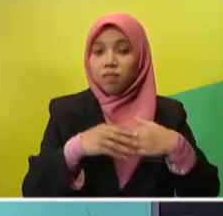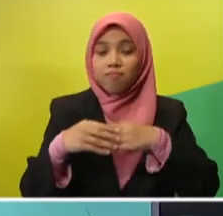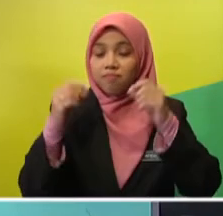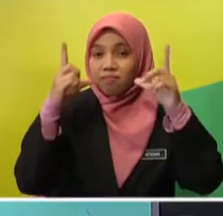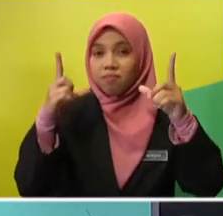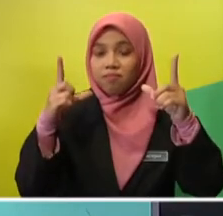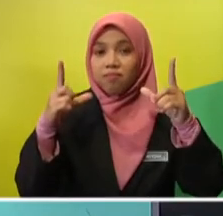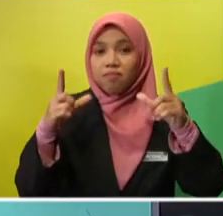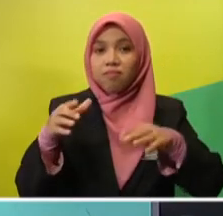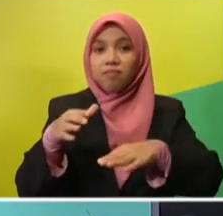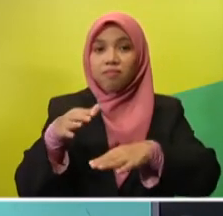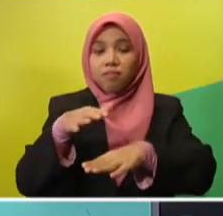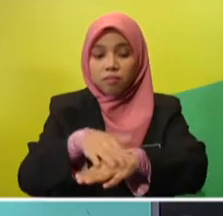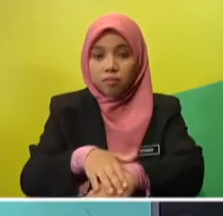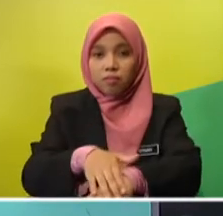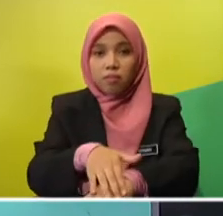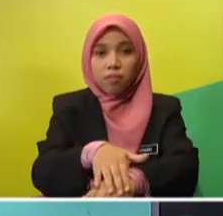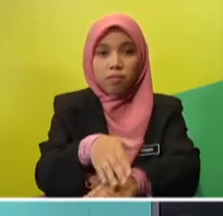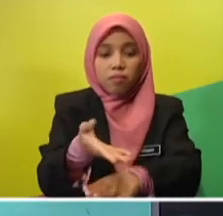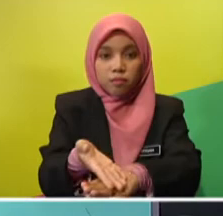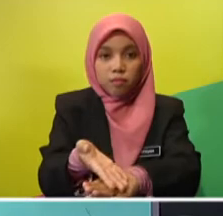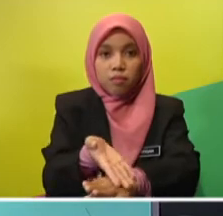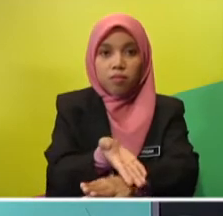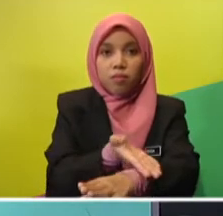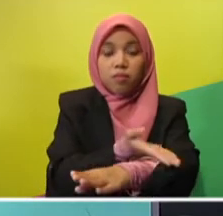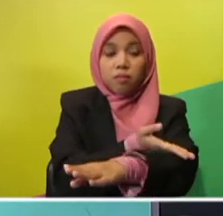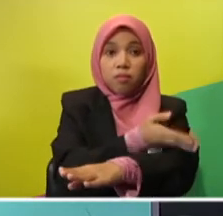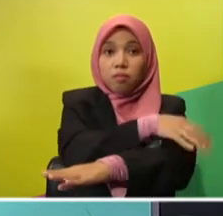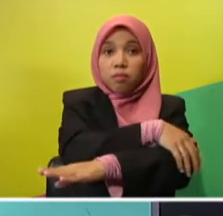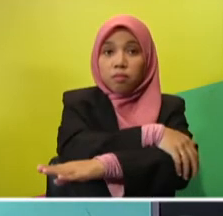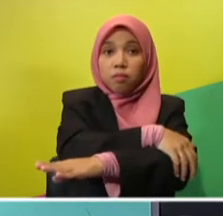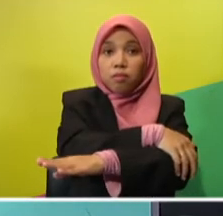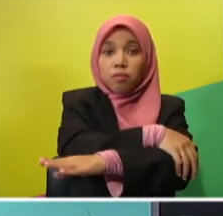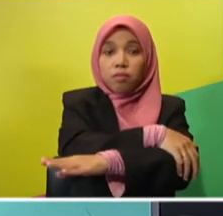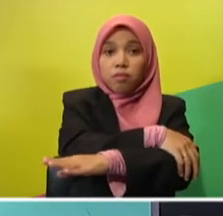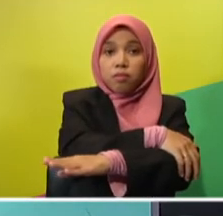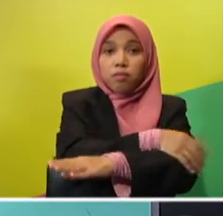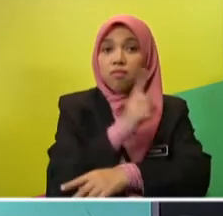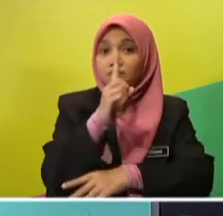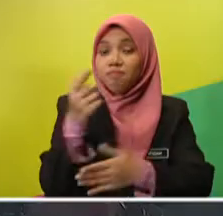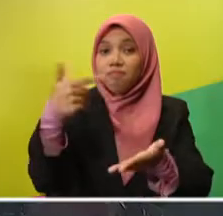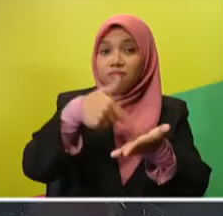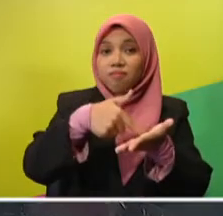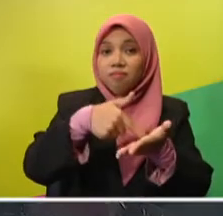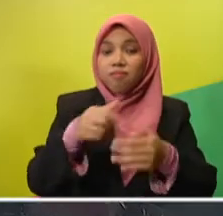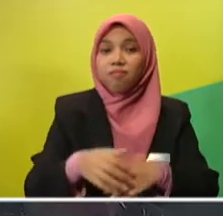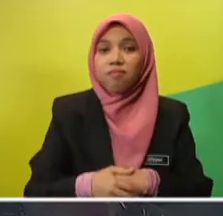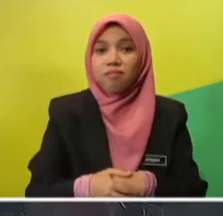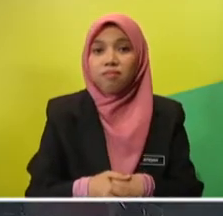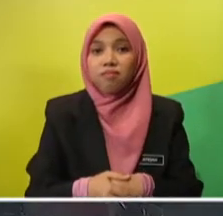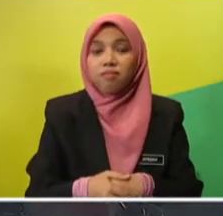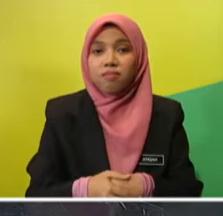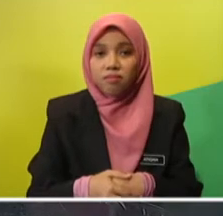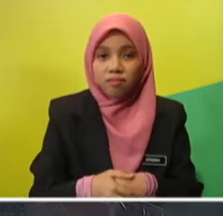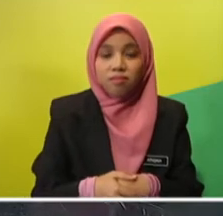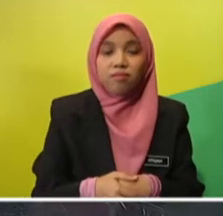daripada tangan ni kita akan susur belakang dia. Dan kita memegang lengan yang satu lagi. Menyusur belakang tangan.